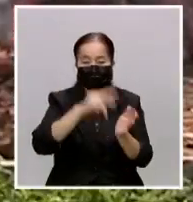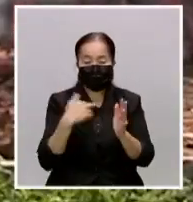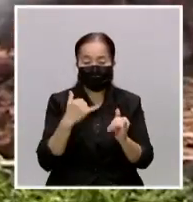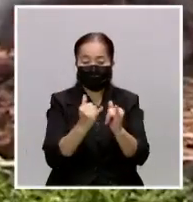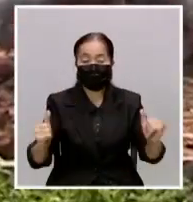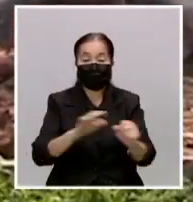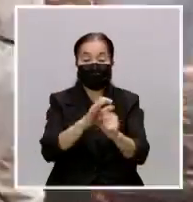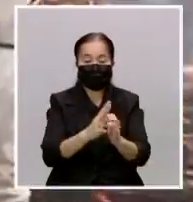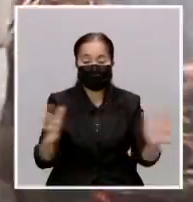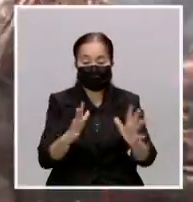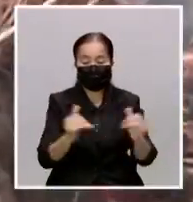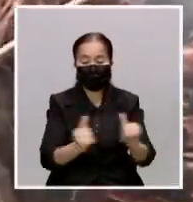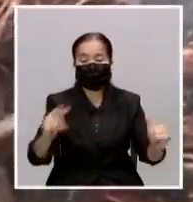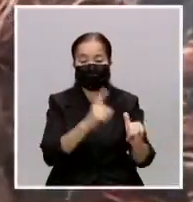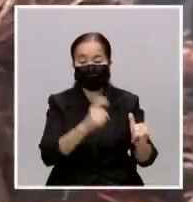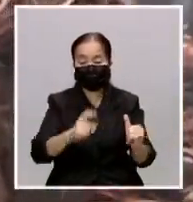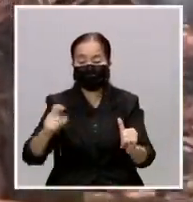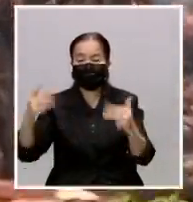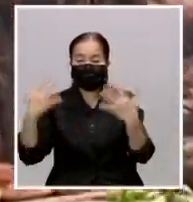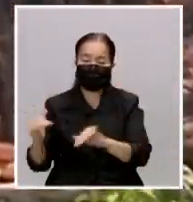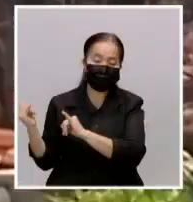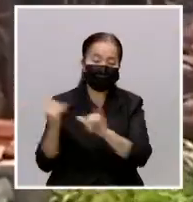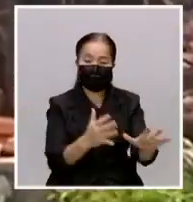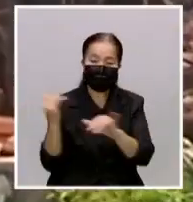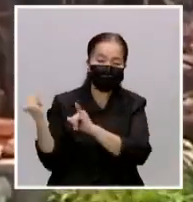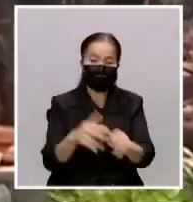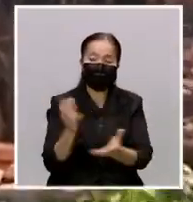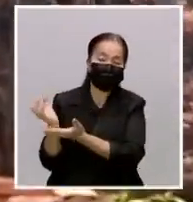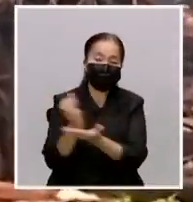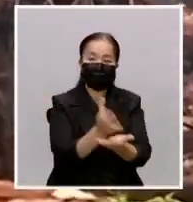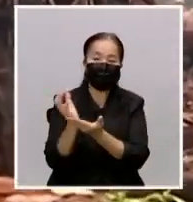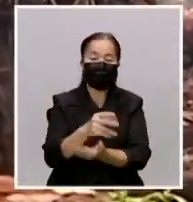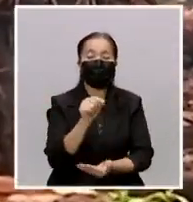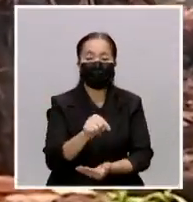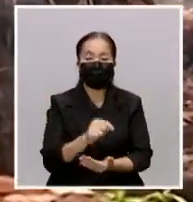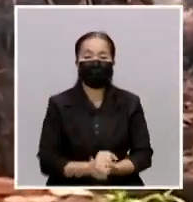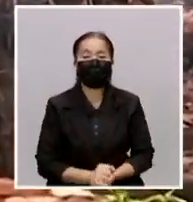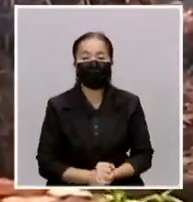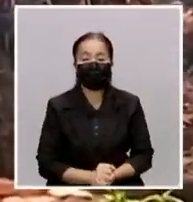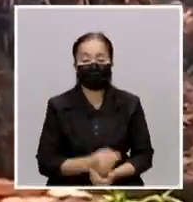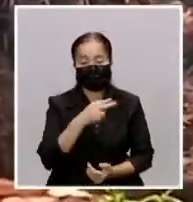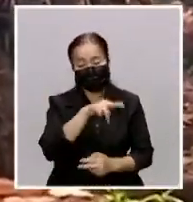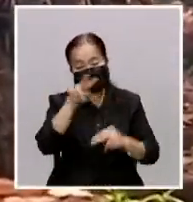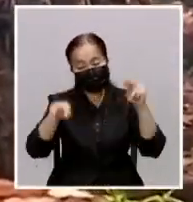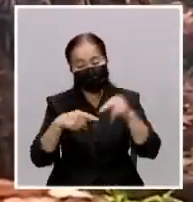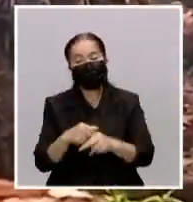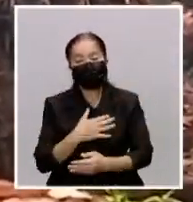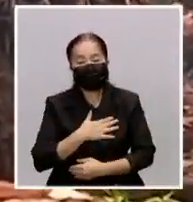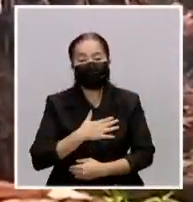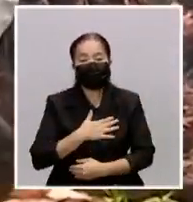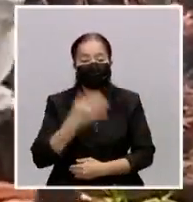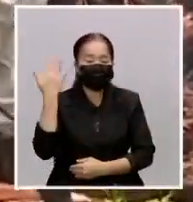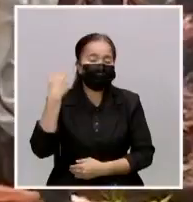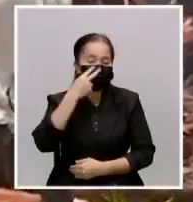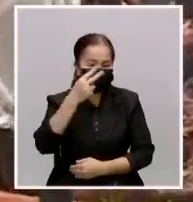ควิด19จำนวนมากค่ะที่ถูกลำเลียงเข้ามาในวัดแห่งนี้นะคะก็เป็นภาพบรรยากาศที่เราเคยเห็น